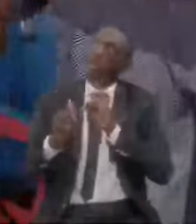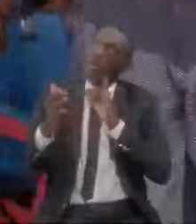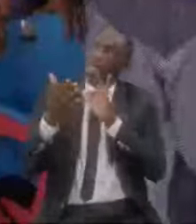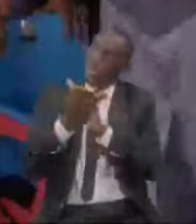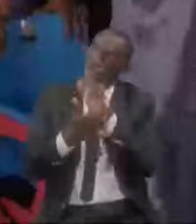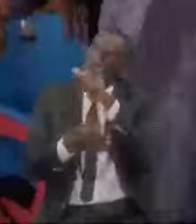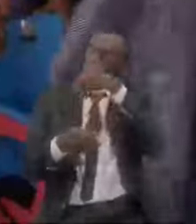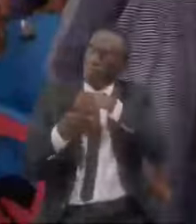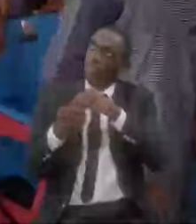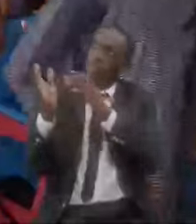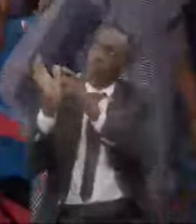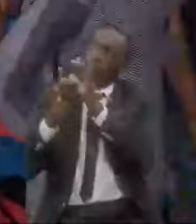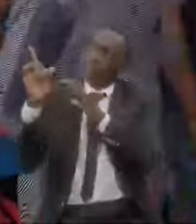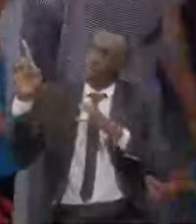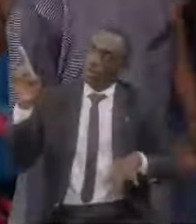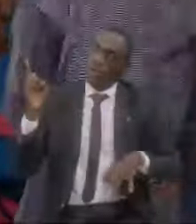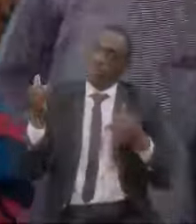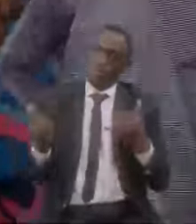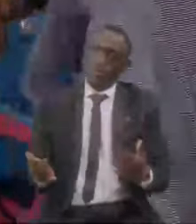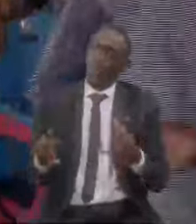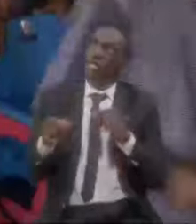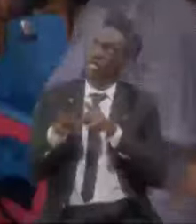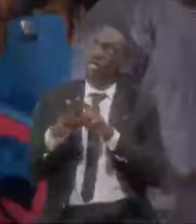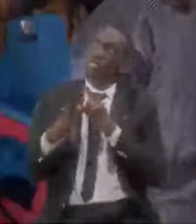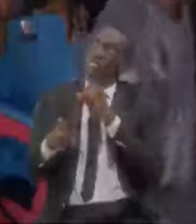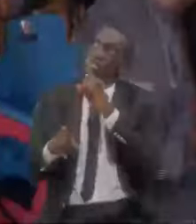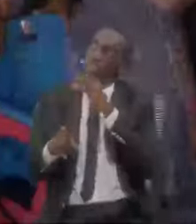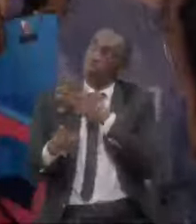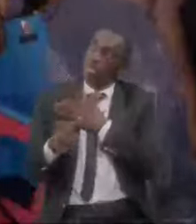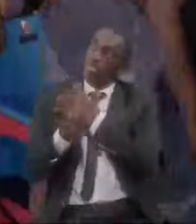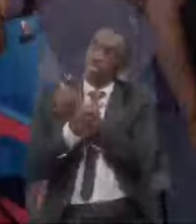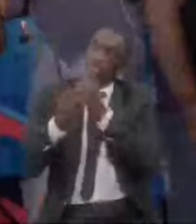maintenant comme mon Sauveur,